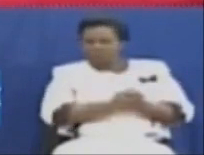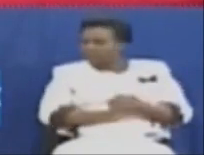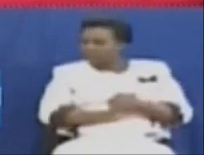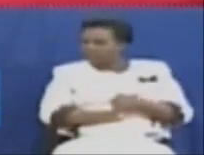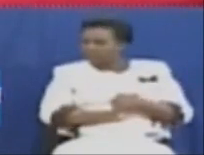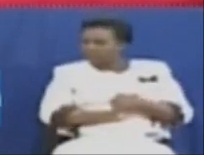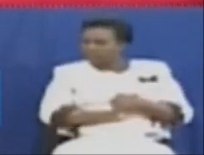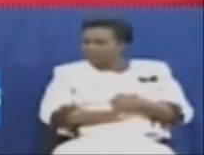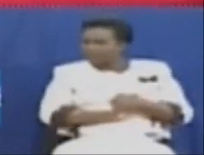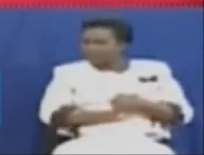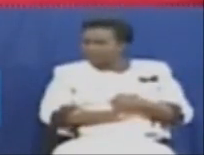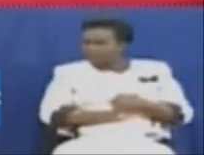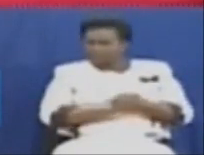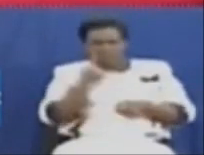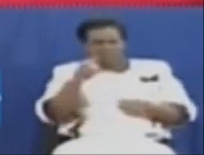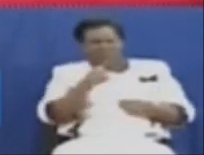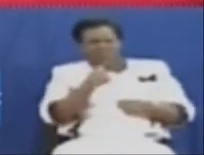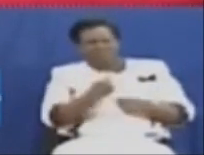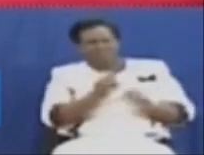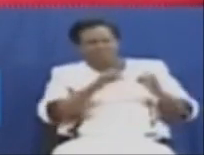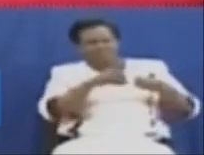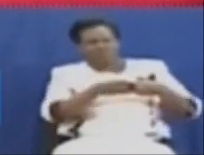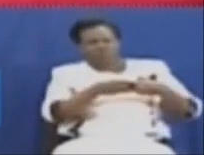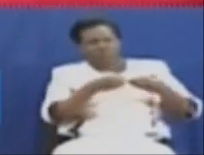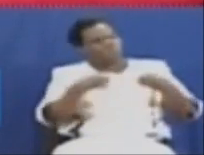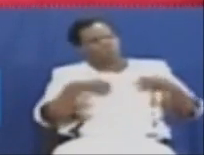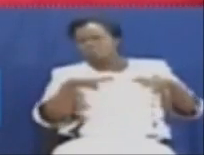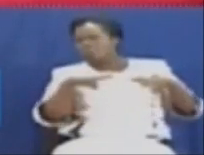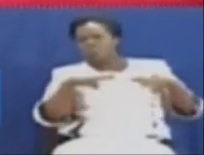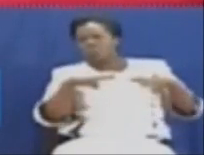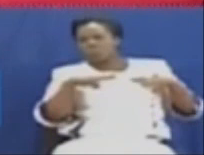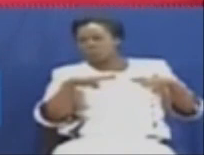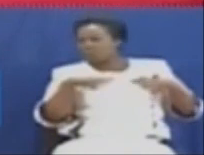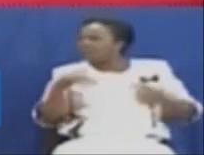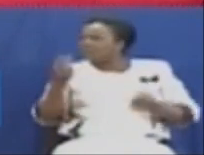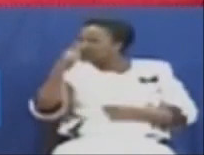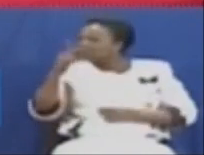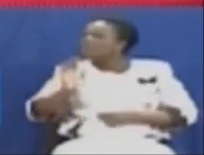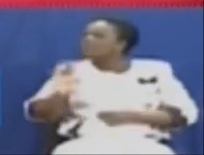ni mtizamo wa mtu, lakini katiba na utendaji wake iko huru,